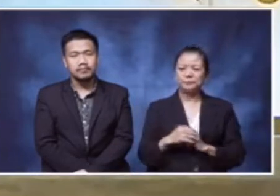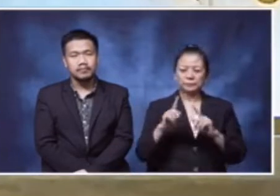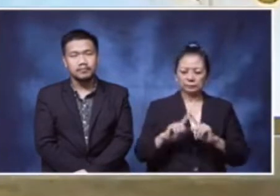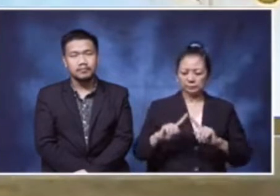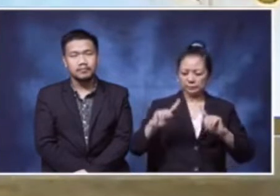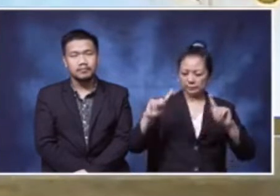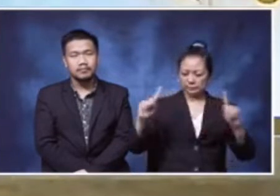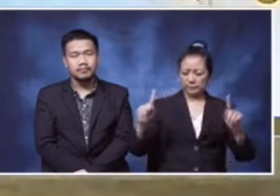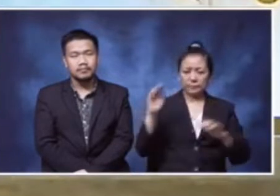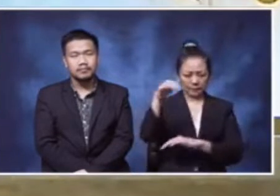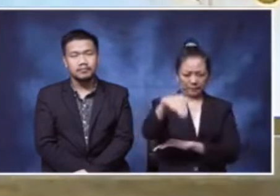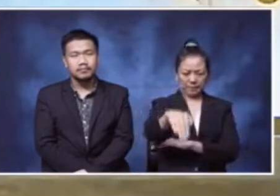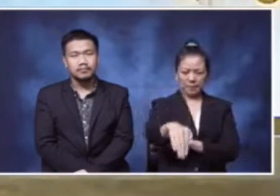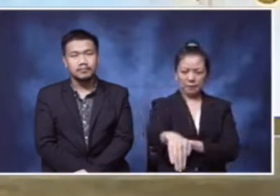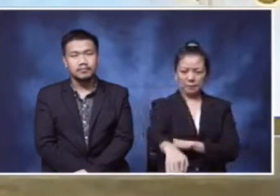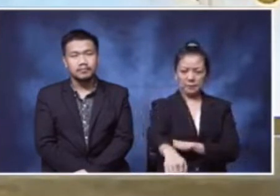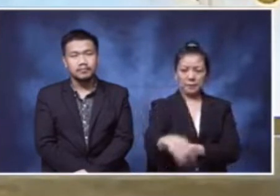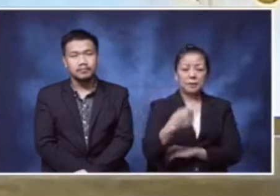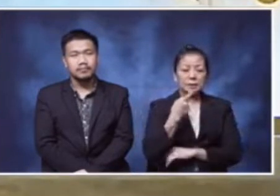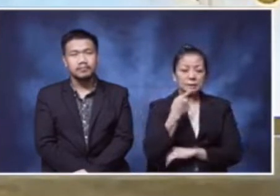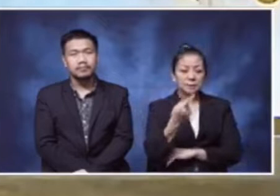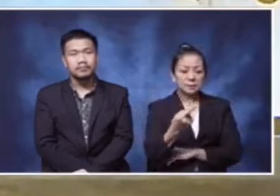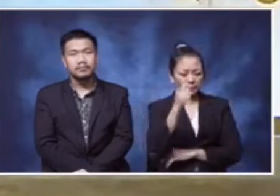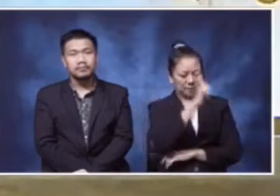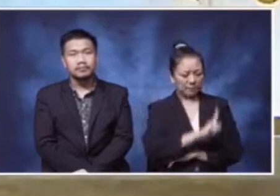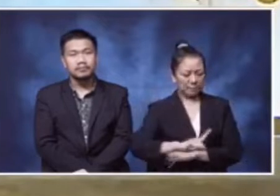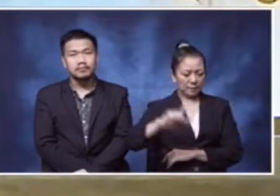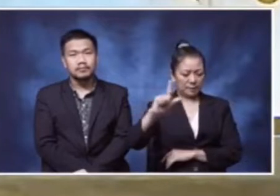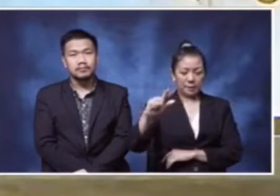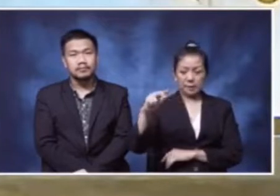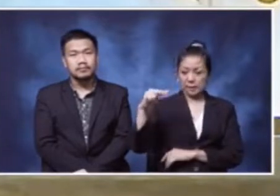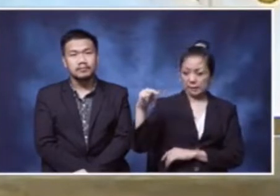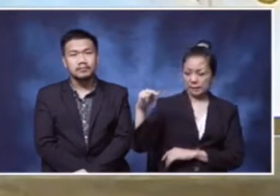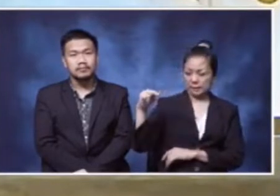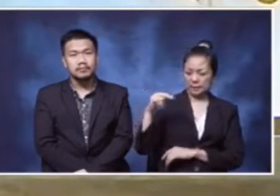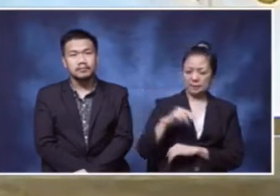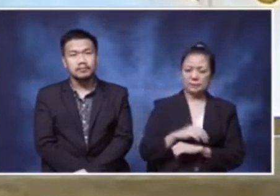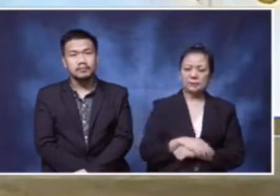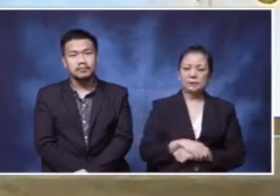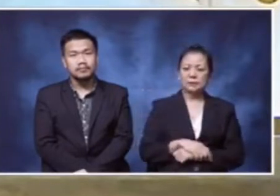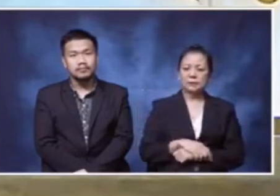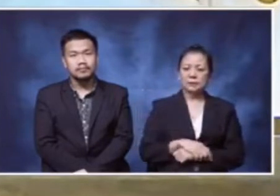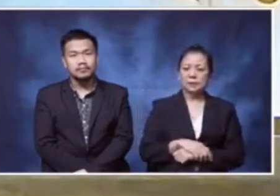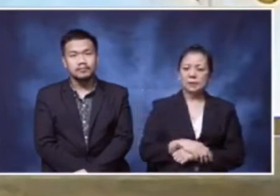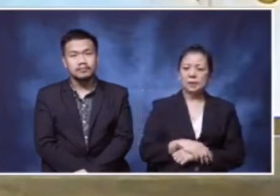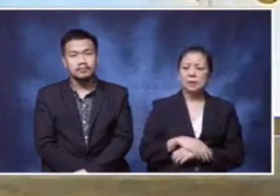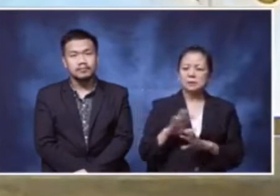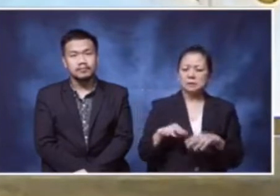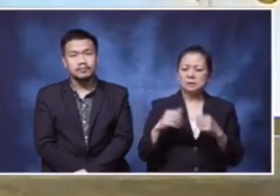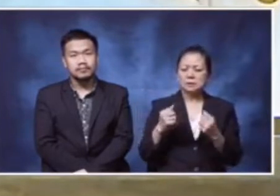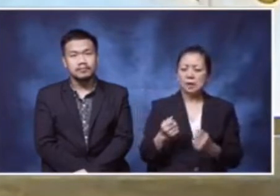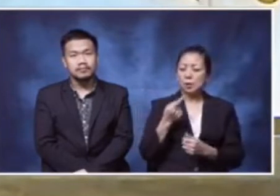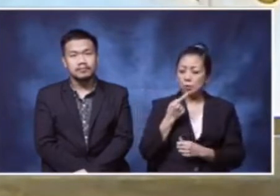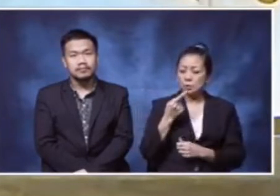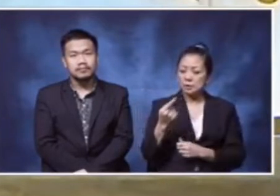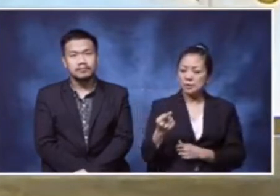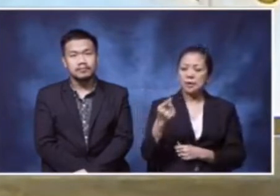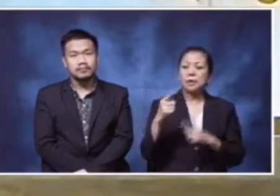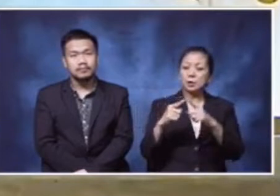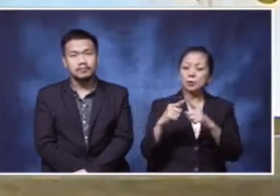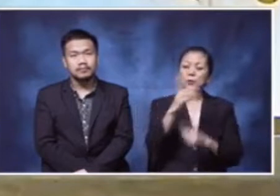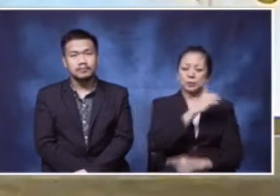Ngunit ng gabing iyo'y sinabi ng Panginoon kay Nathan, "Ganito ang sabihin mo kay David,